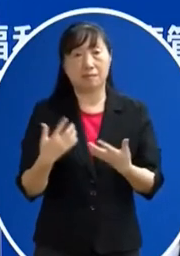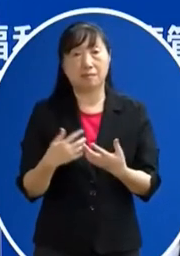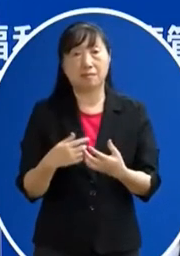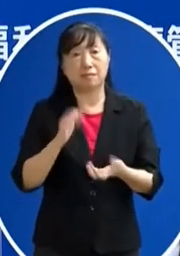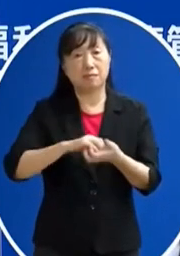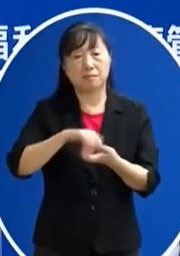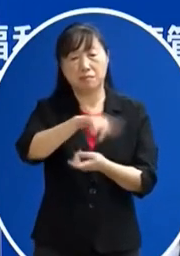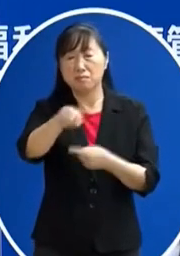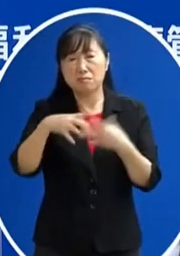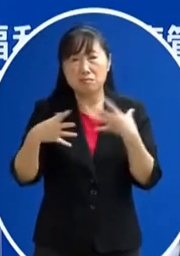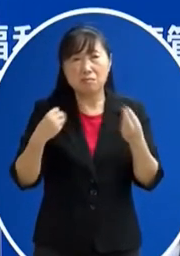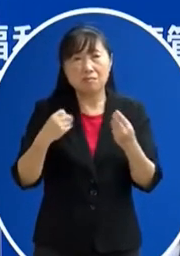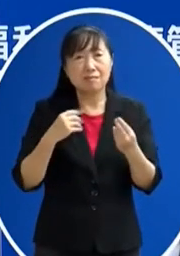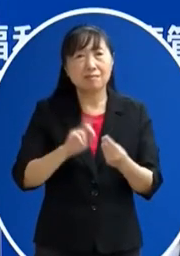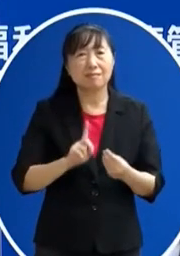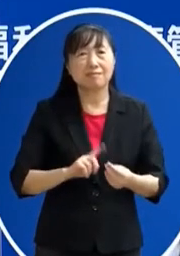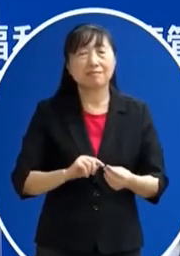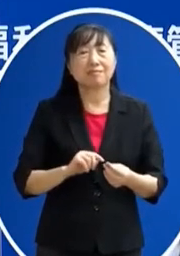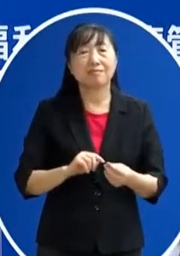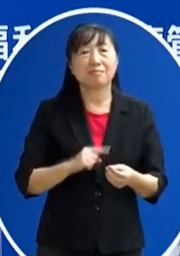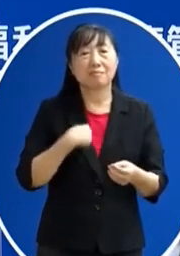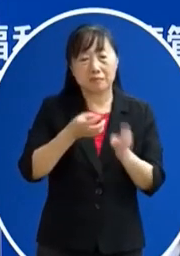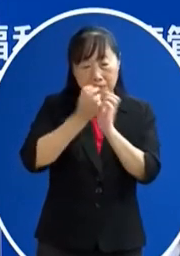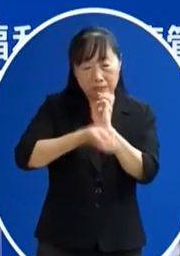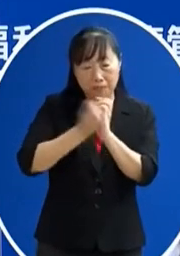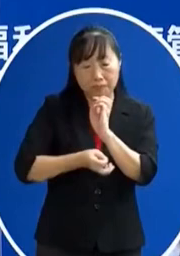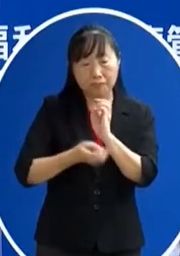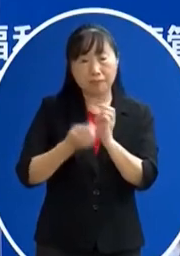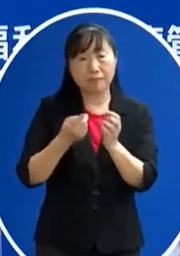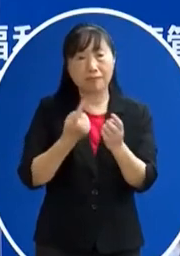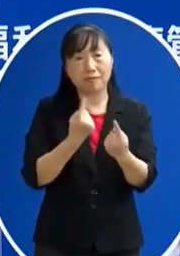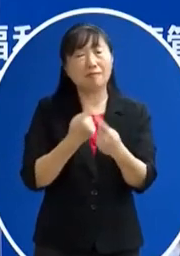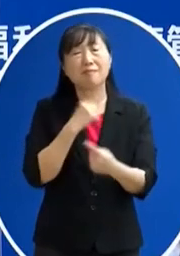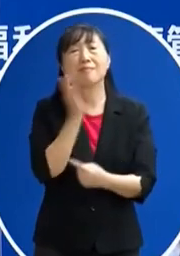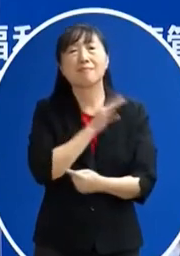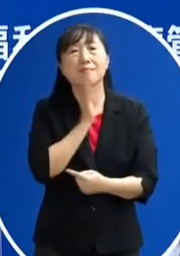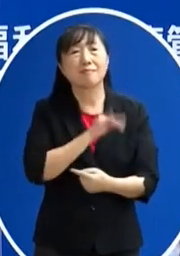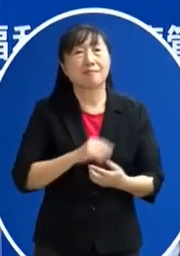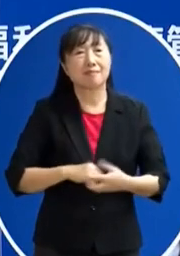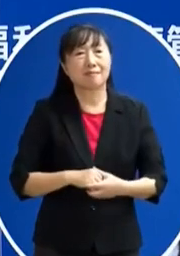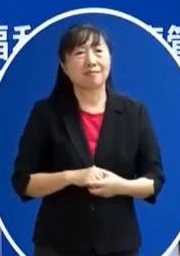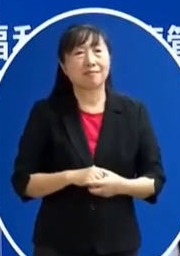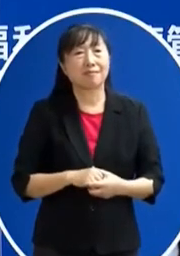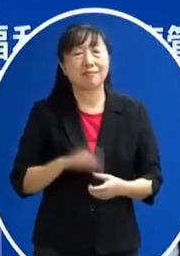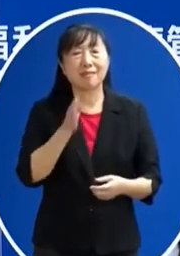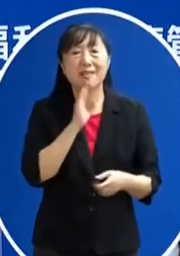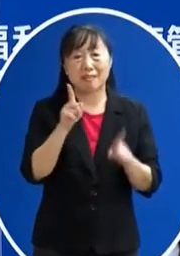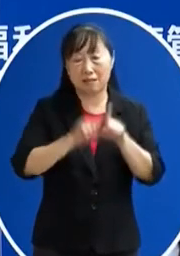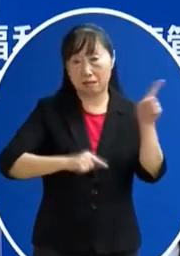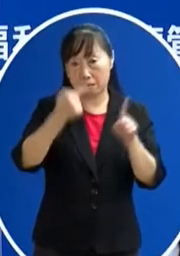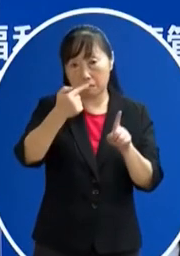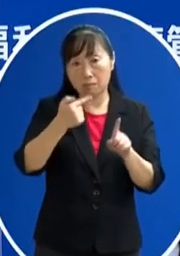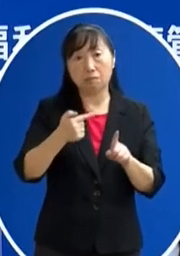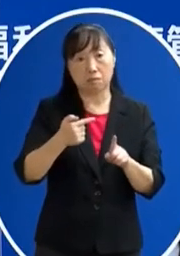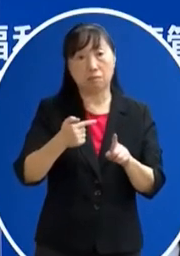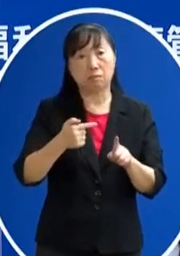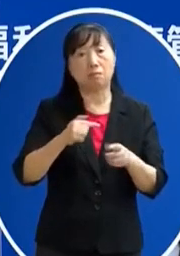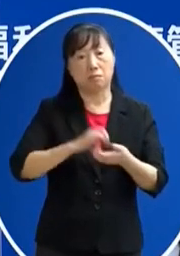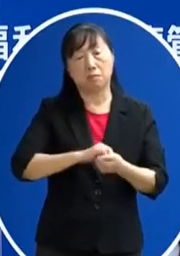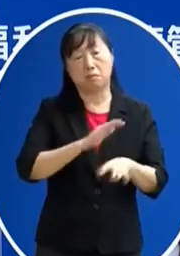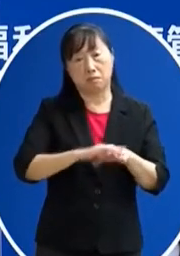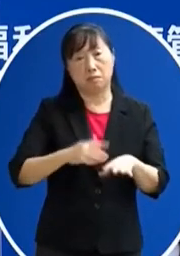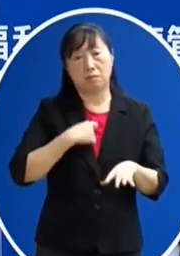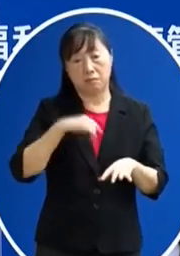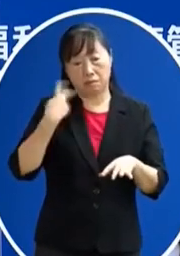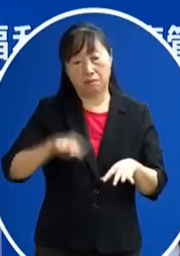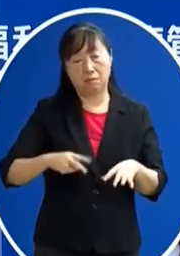大家还不是很清楚，那做太细致的比较，哦，也没有意义了，哦，但差很多那当然就有点检讨的